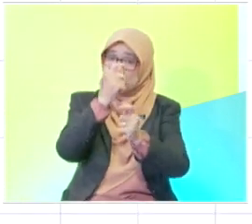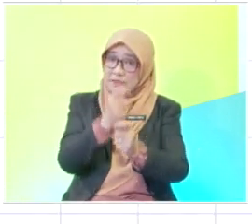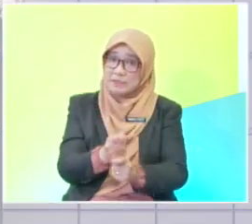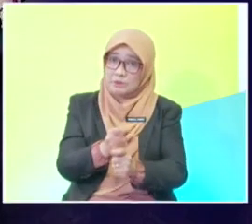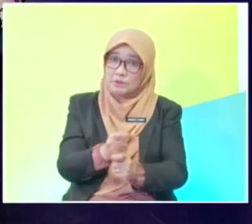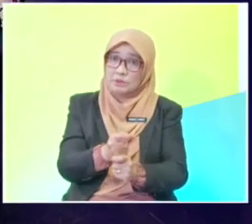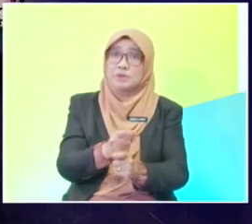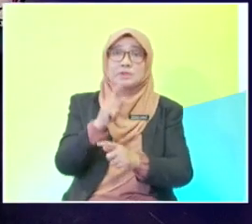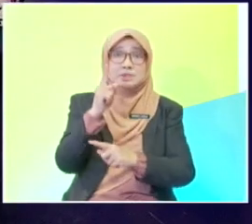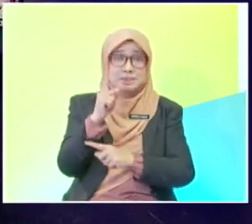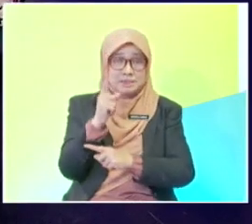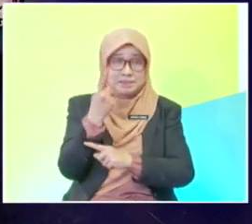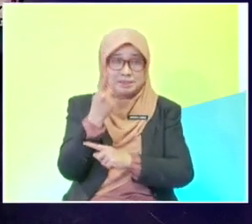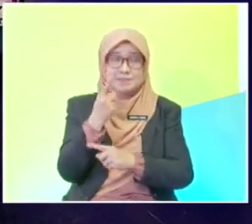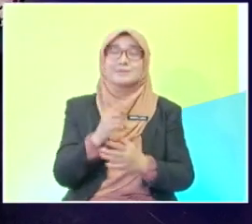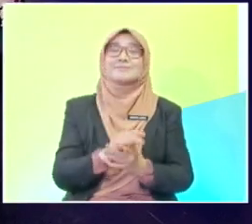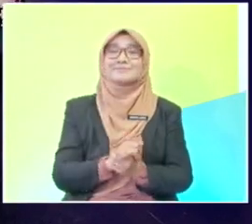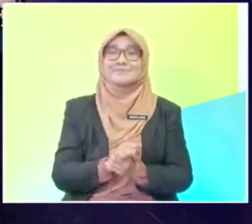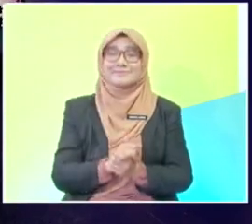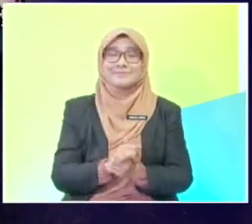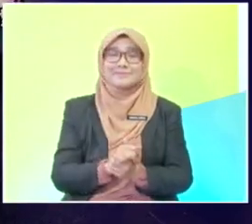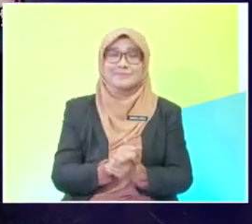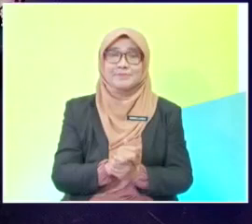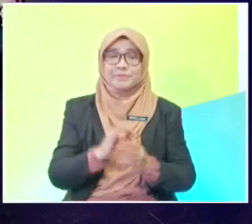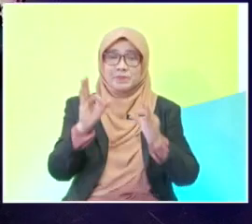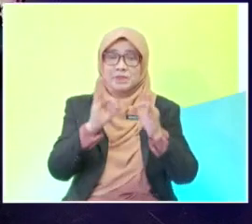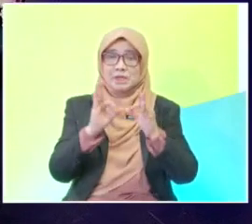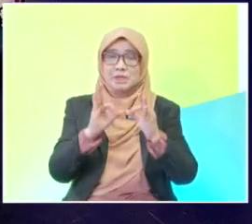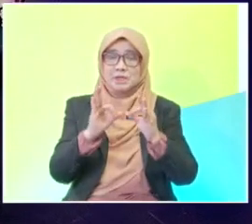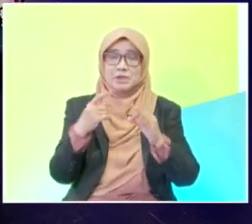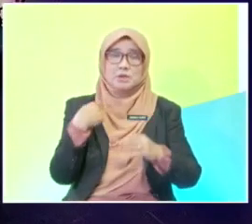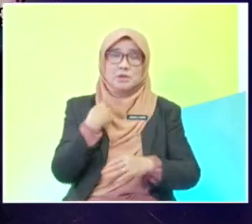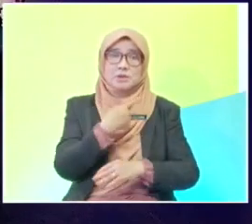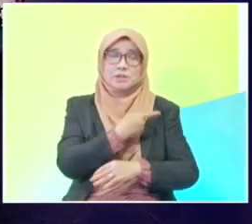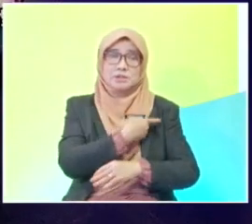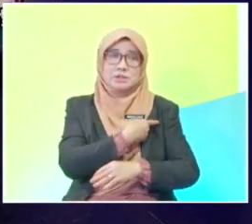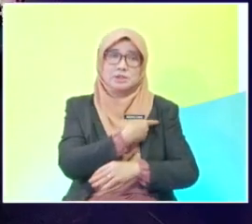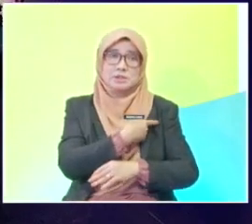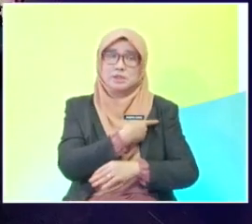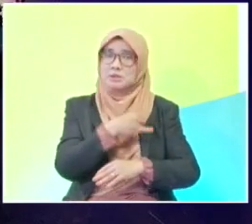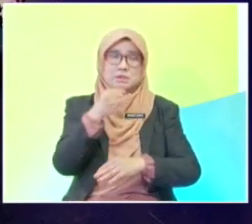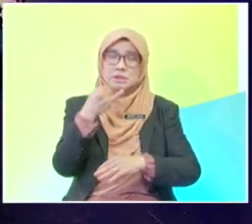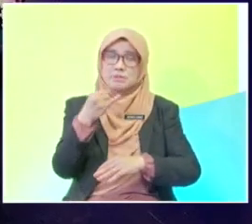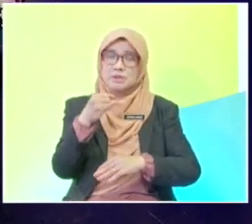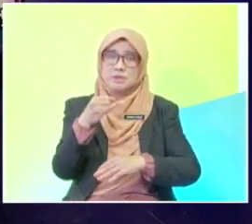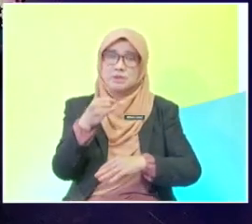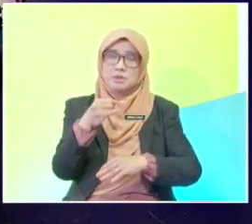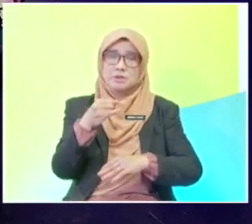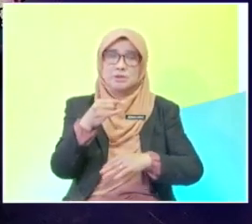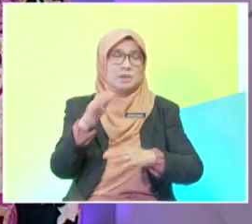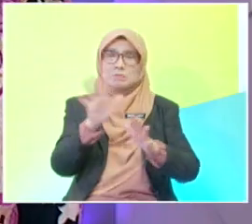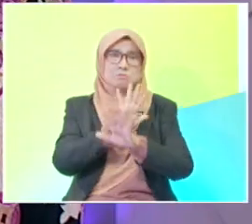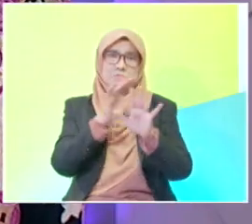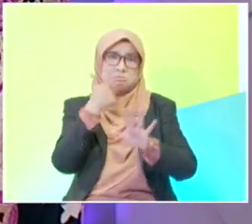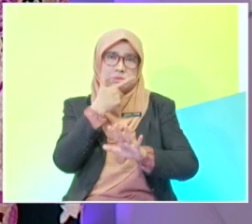untuk penyakit-penyakit tertentu sahaja. Jadi kalau kita nak mengelakkan penyakit influenza B, jadi kita perlu gunakan imunisasi